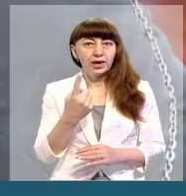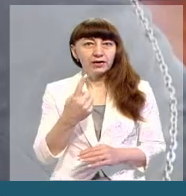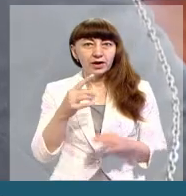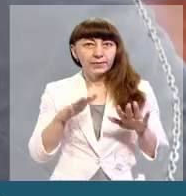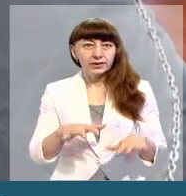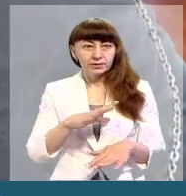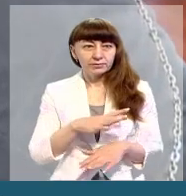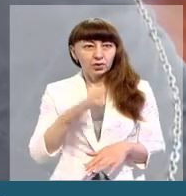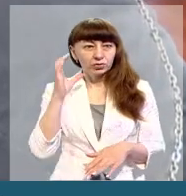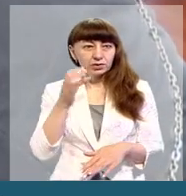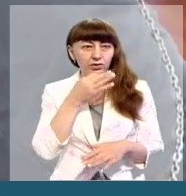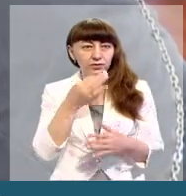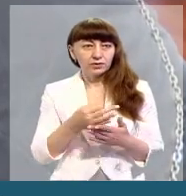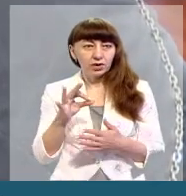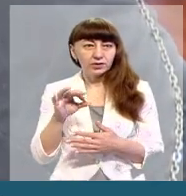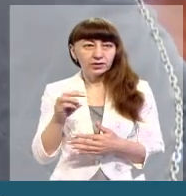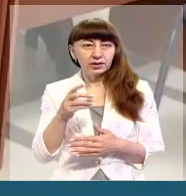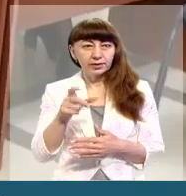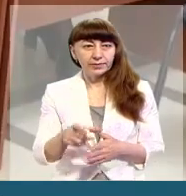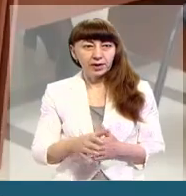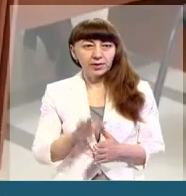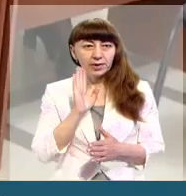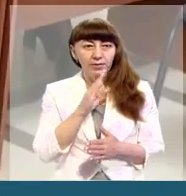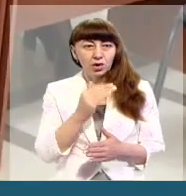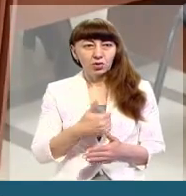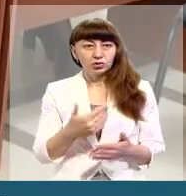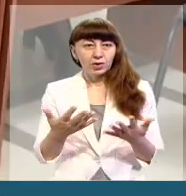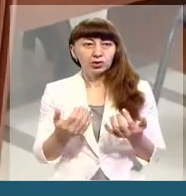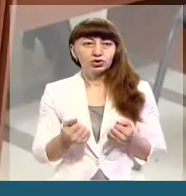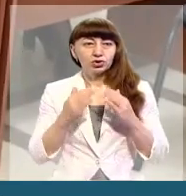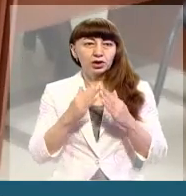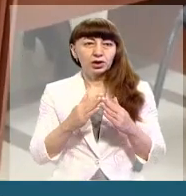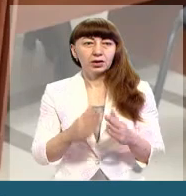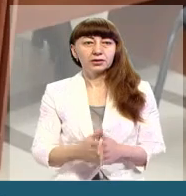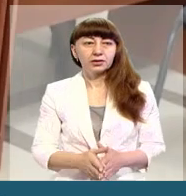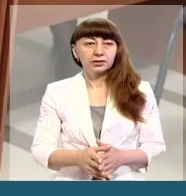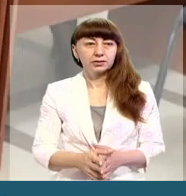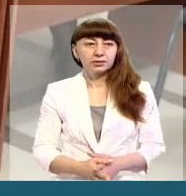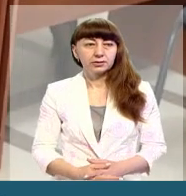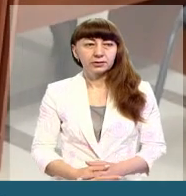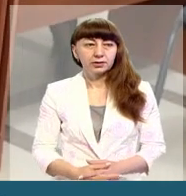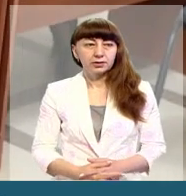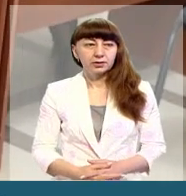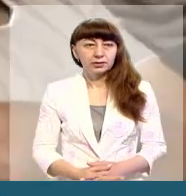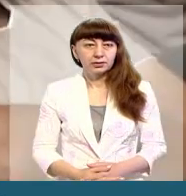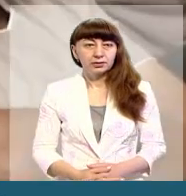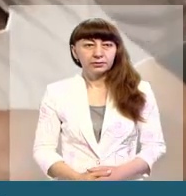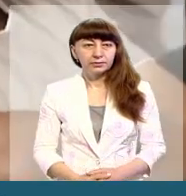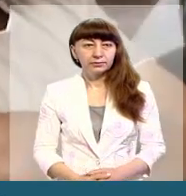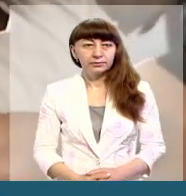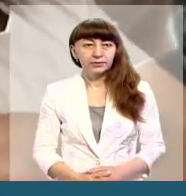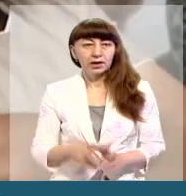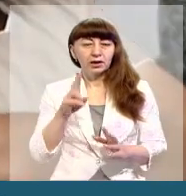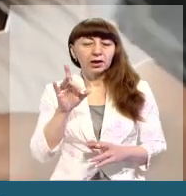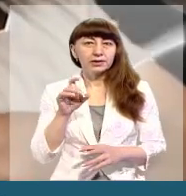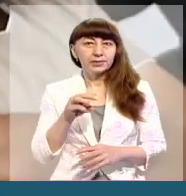жақында баспанама қол жеткіземін деген ниетте. Ал Қасымата Алтынсарин ауданына көшіп келгеніне 8 жыл болған. Ауыл ақсақалы тұрғындардың